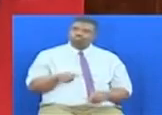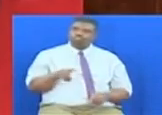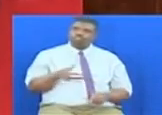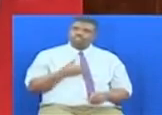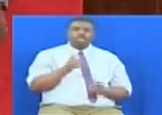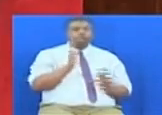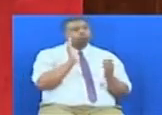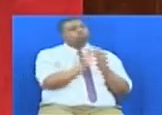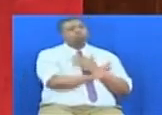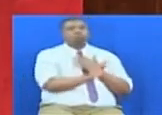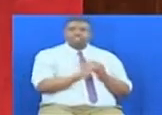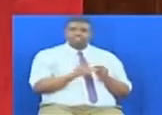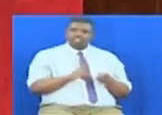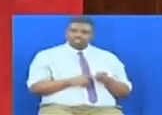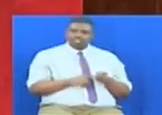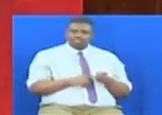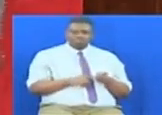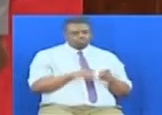ya uchaguzi akuvunje leo,